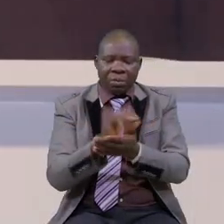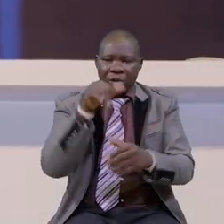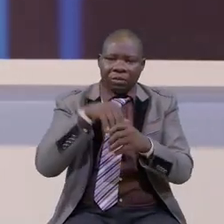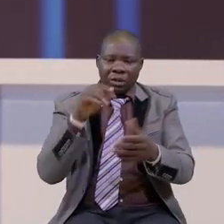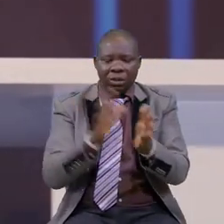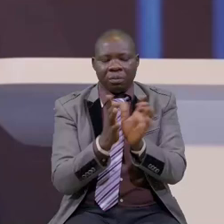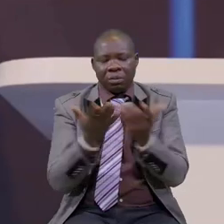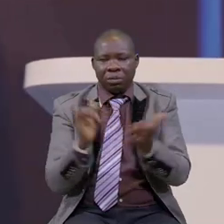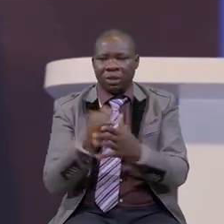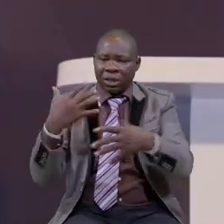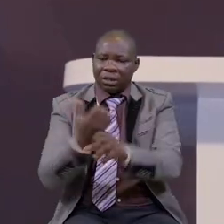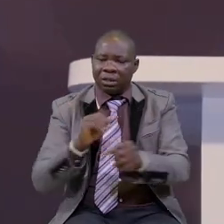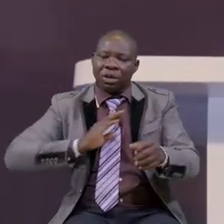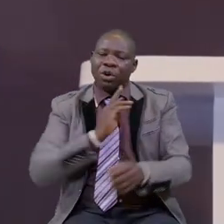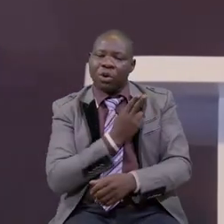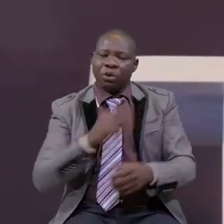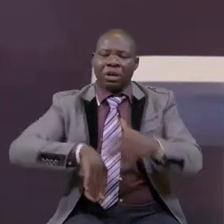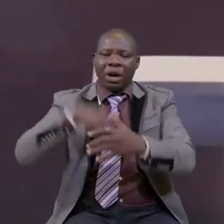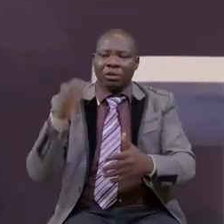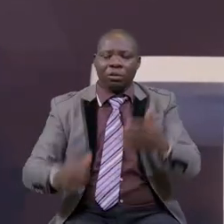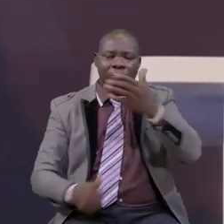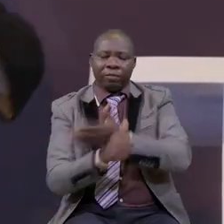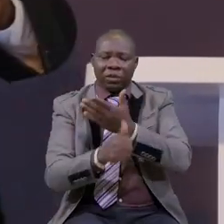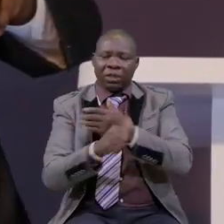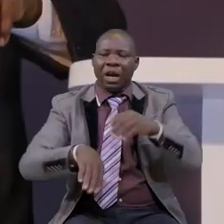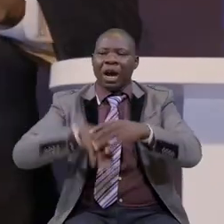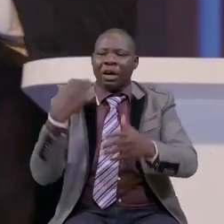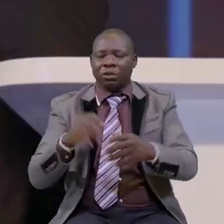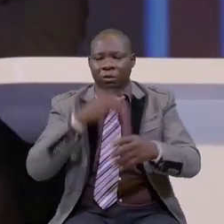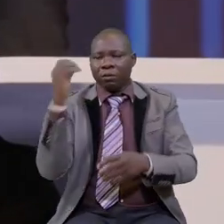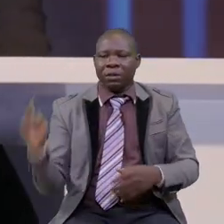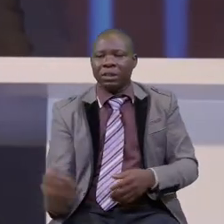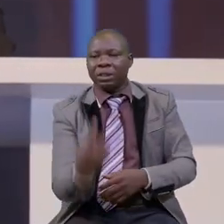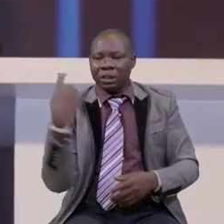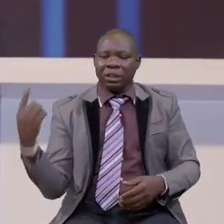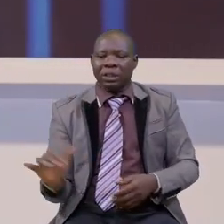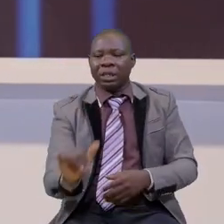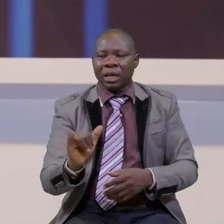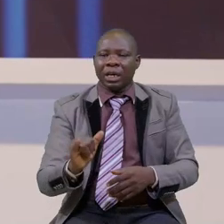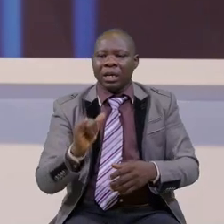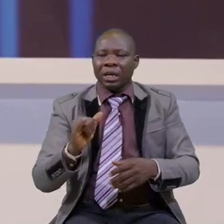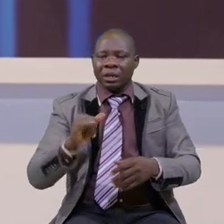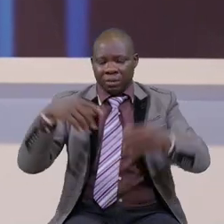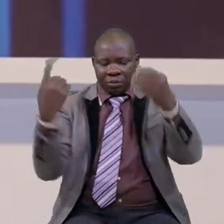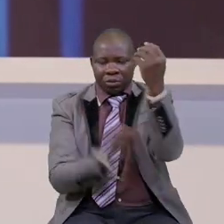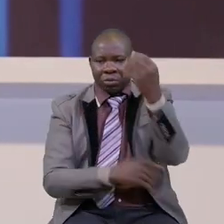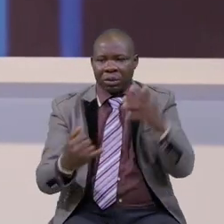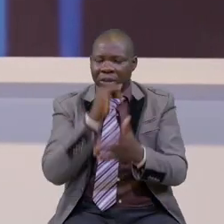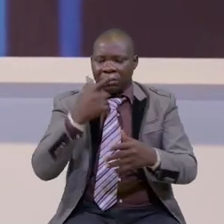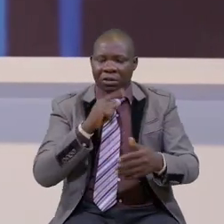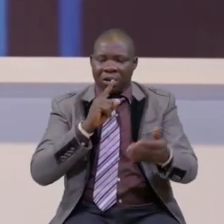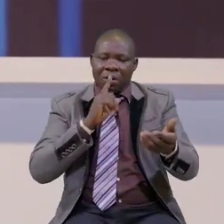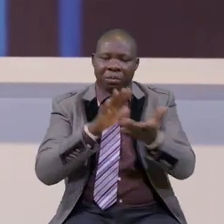la Bible qui nous fait sortir du danger, qui nous fait fuir le tourment éternel. C'est l'information